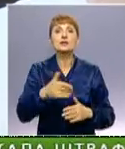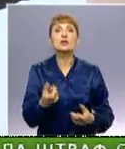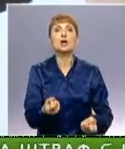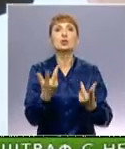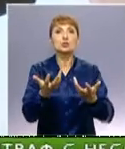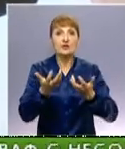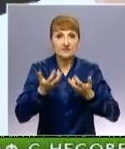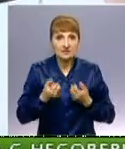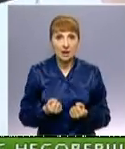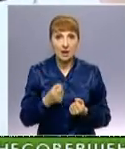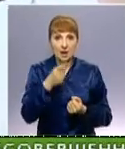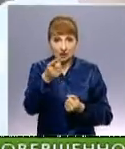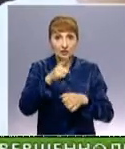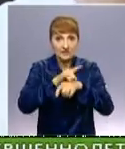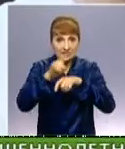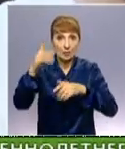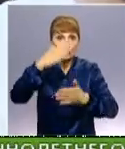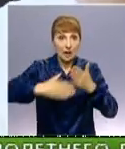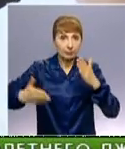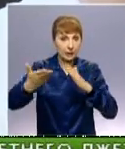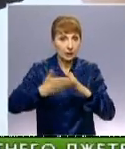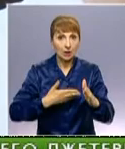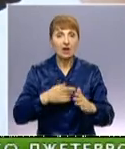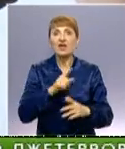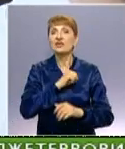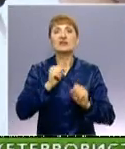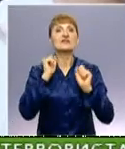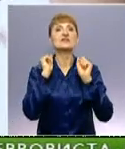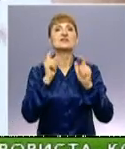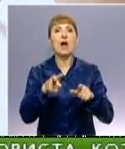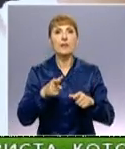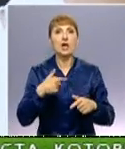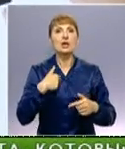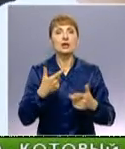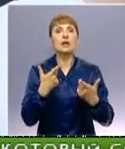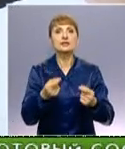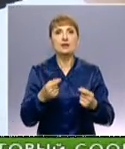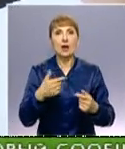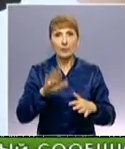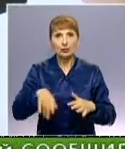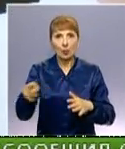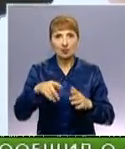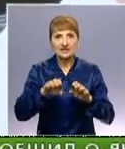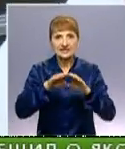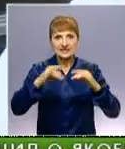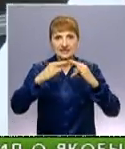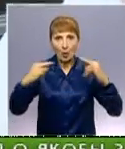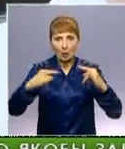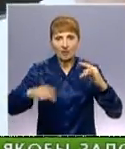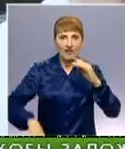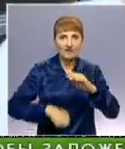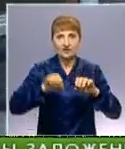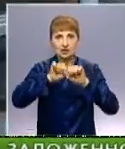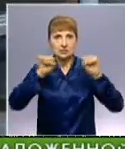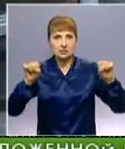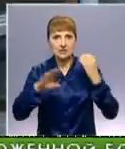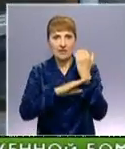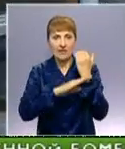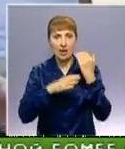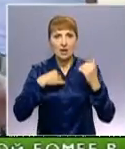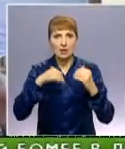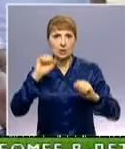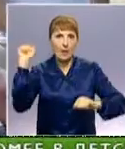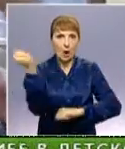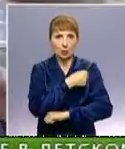буду, это же вы отменили самолет, а не я. А он говорит: нет, выйди вон. Потом из-под стола достал бейсбольную биту и один раз махнул ей, я успел увернуться один